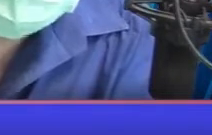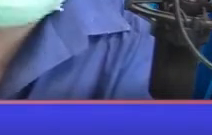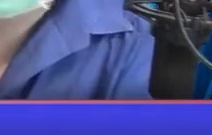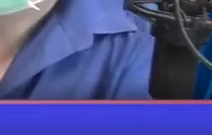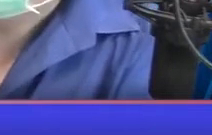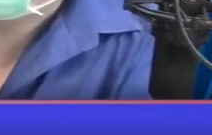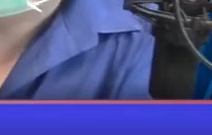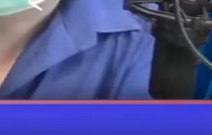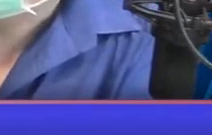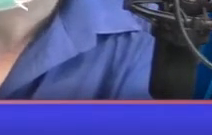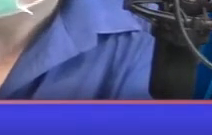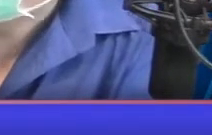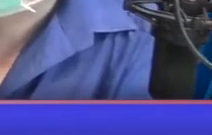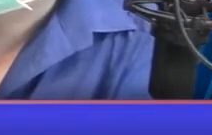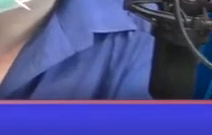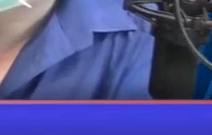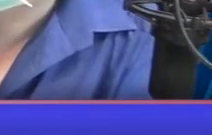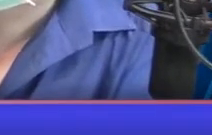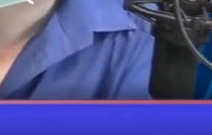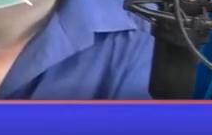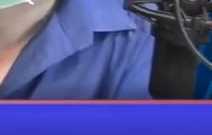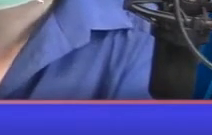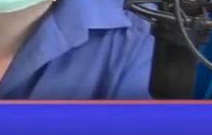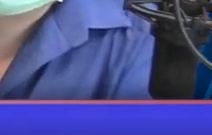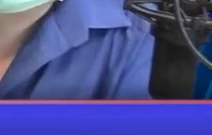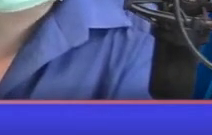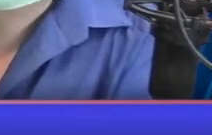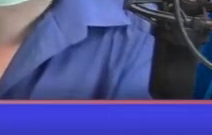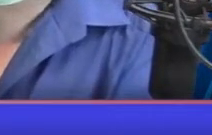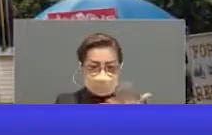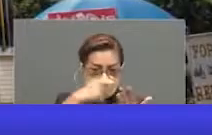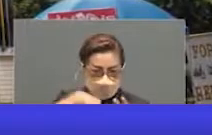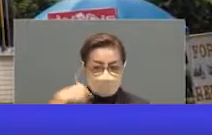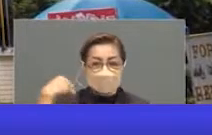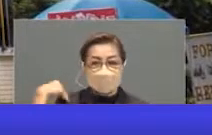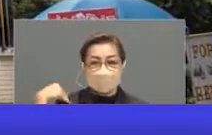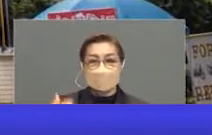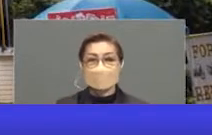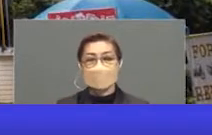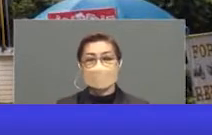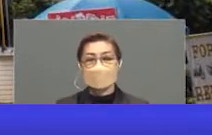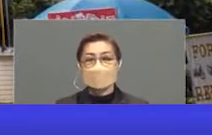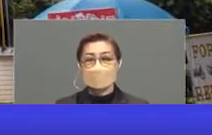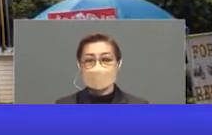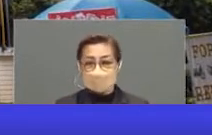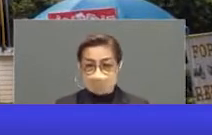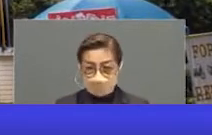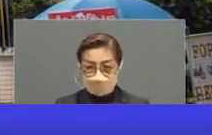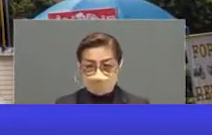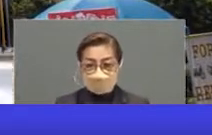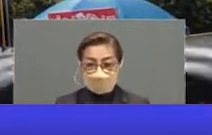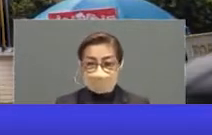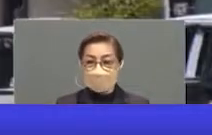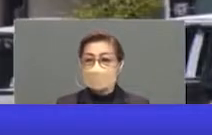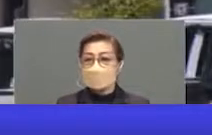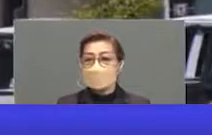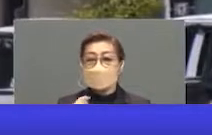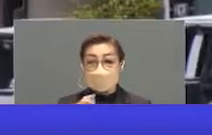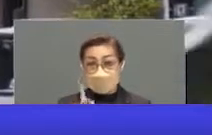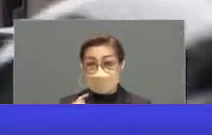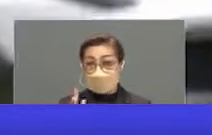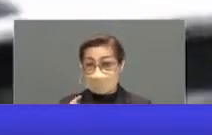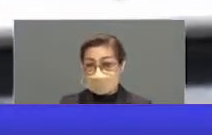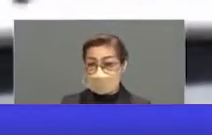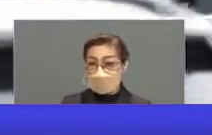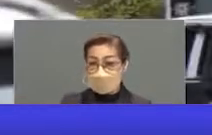ดำเริ่มมาตามนั้นสิบผมตามอยู่อ่ะรู้สึกว่าเฮ้ยพอได้เพิ่มอีก 1ล้าน 10นิ้วสึกว่าโหได้มีโอกาสได้ใช้แล้วครับๆ